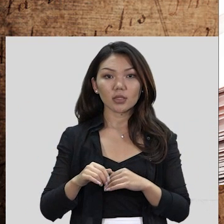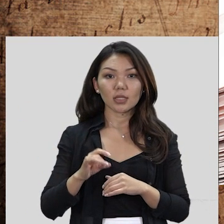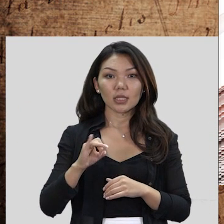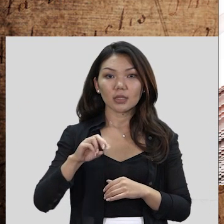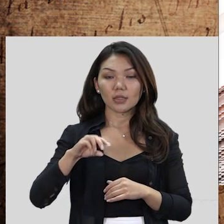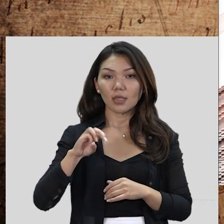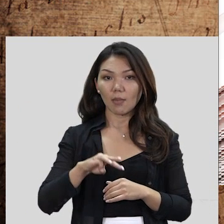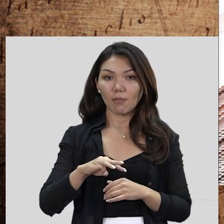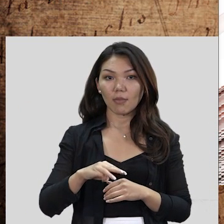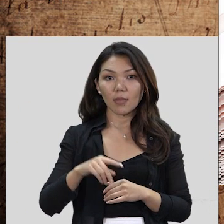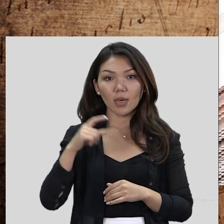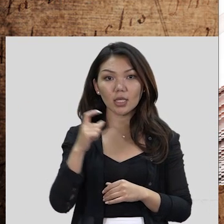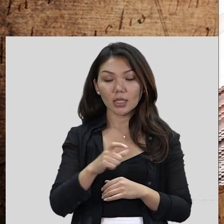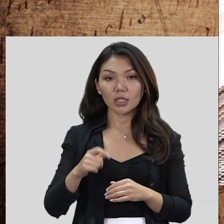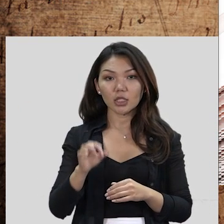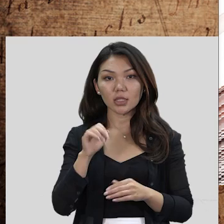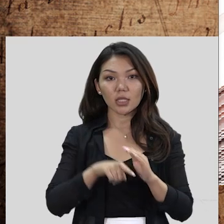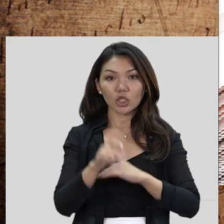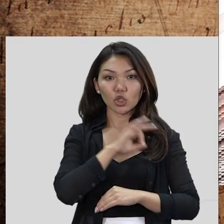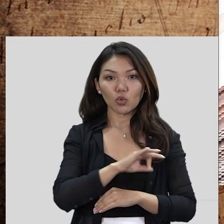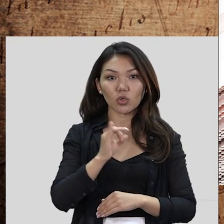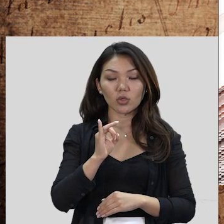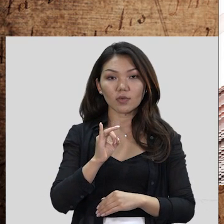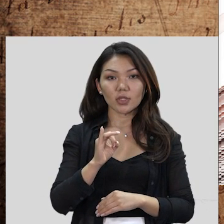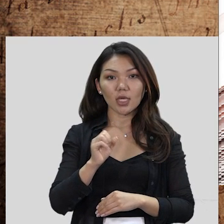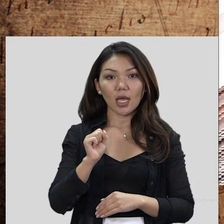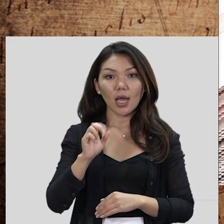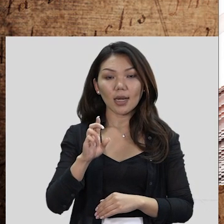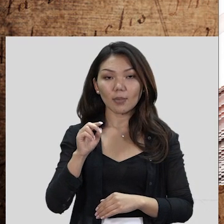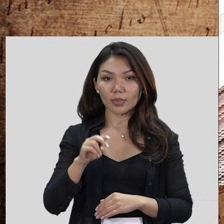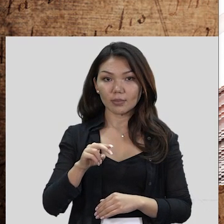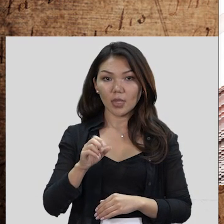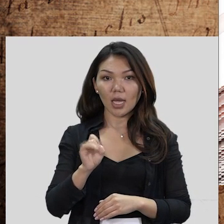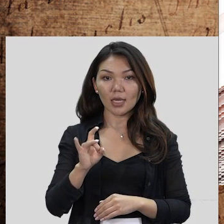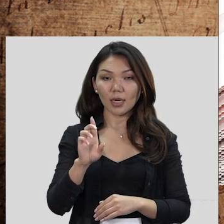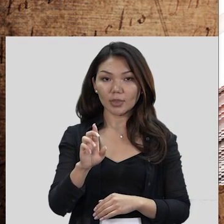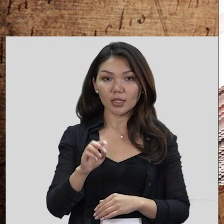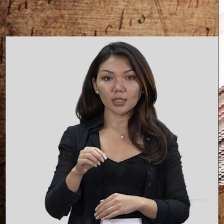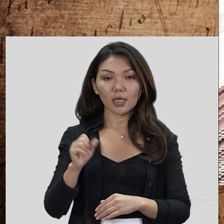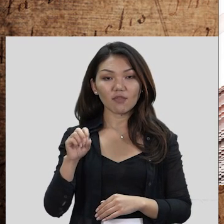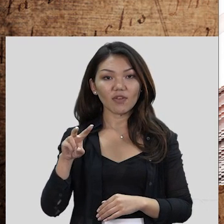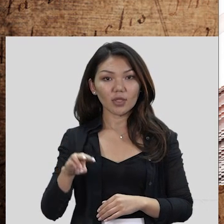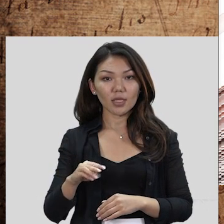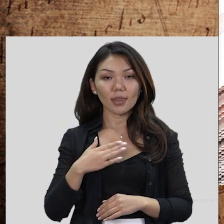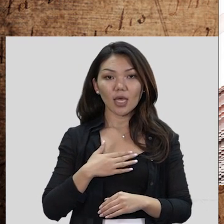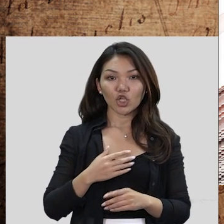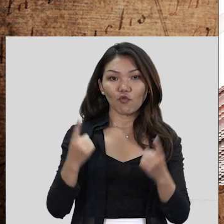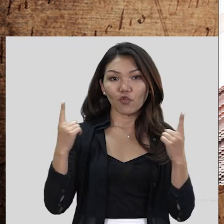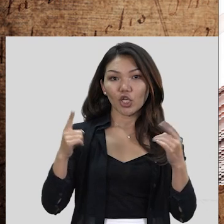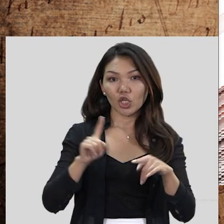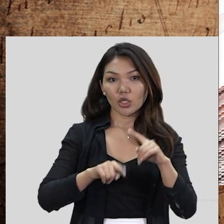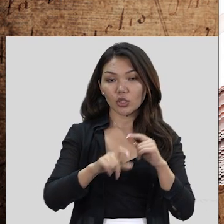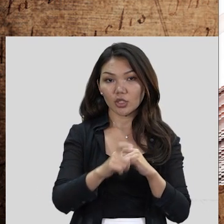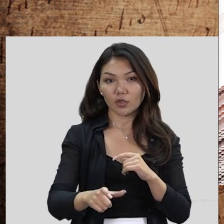арабский алфавит в средние века используя его наш великий земля где субал савин написал свое знаменитое